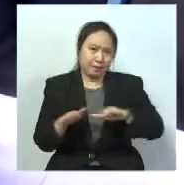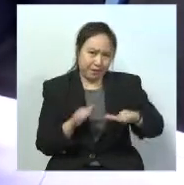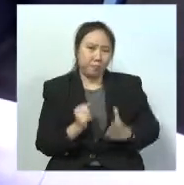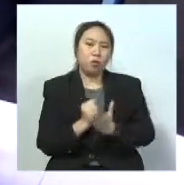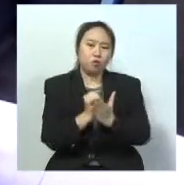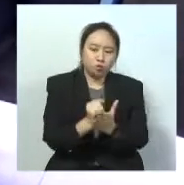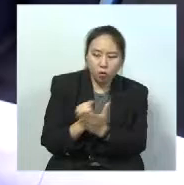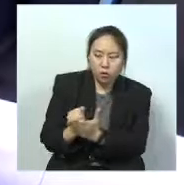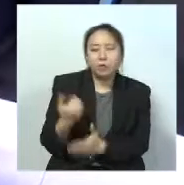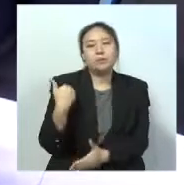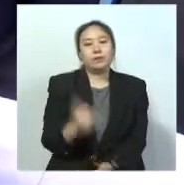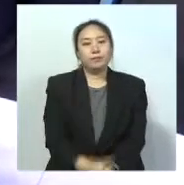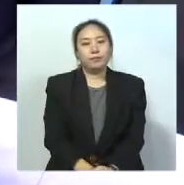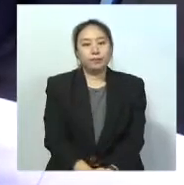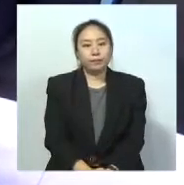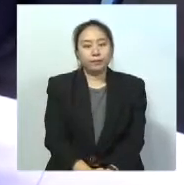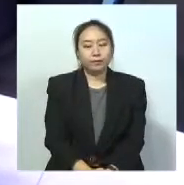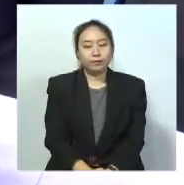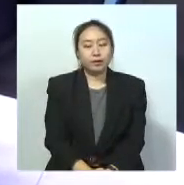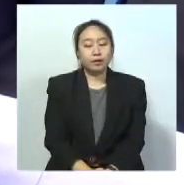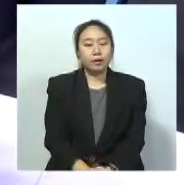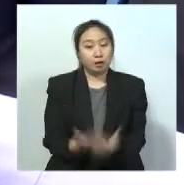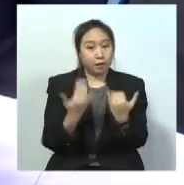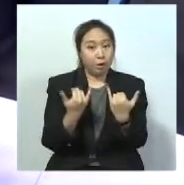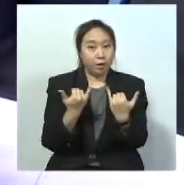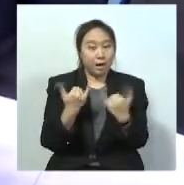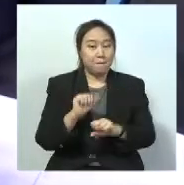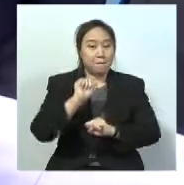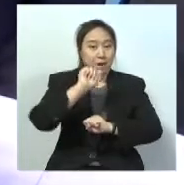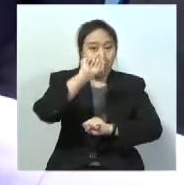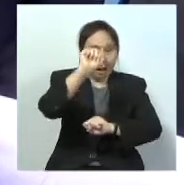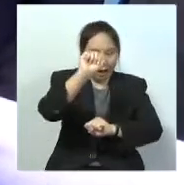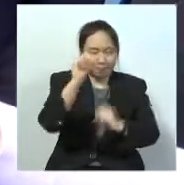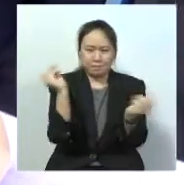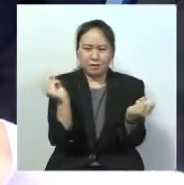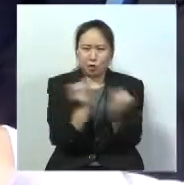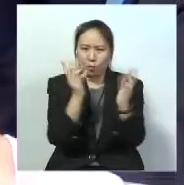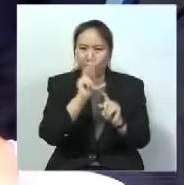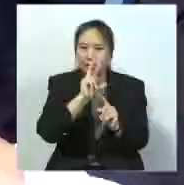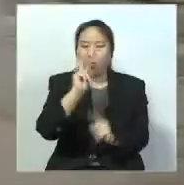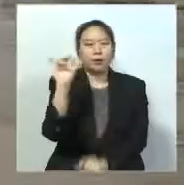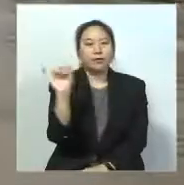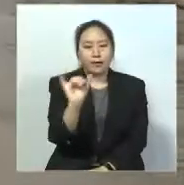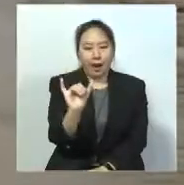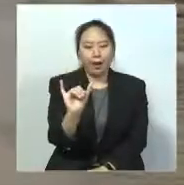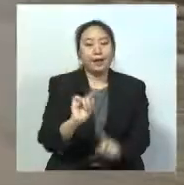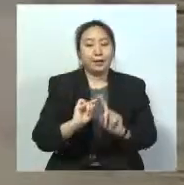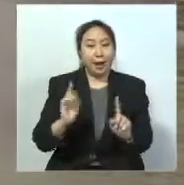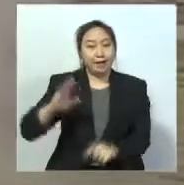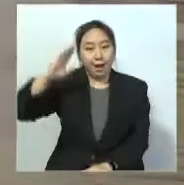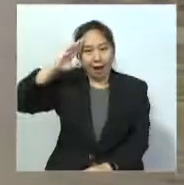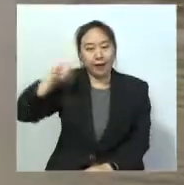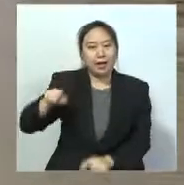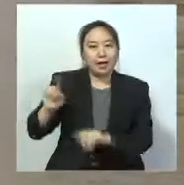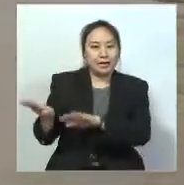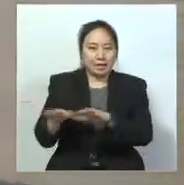ยเหลือประชาชนค่ะซ ึ่ งตอนนี้ก็ยังไม่มีการประกาศเป็นภัยพิบัติระดับ2แม้ว่าจะยังไม่ประกาศแต่กองทัพนี่เตรียมเฮ